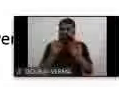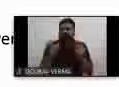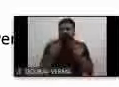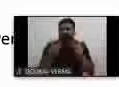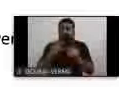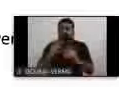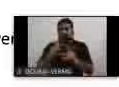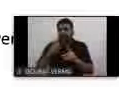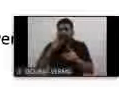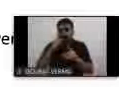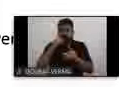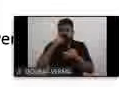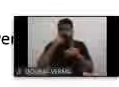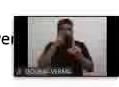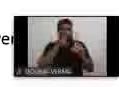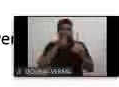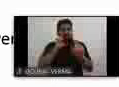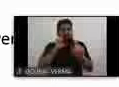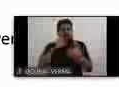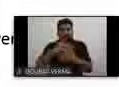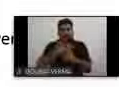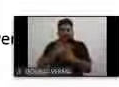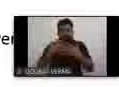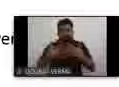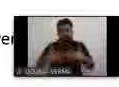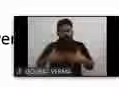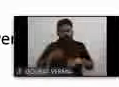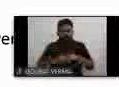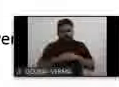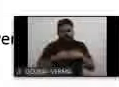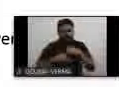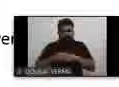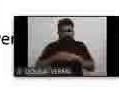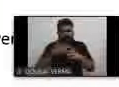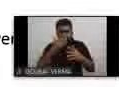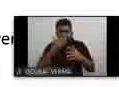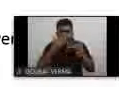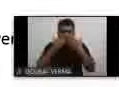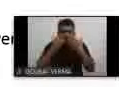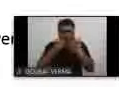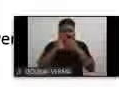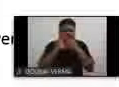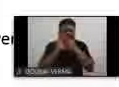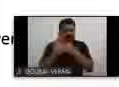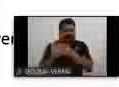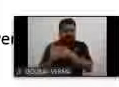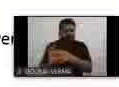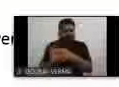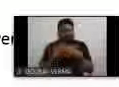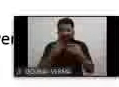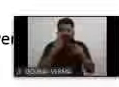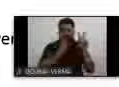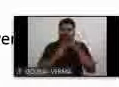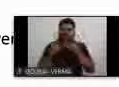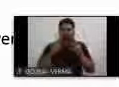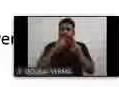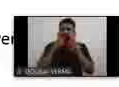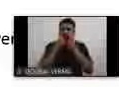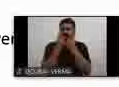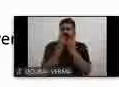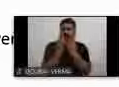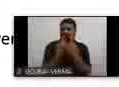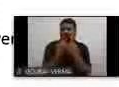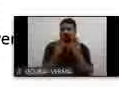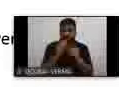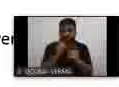सेंसरी सिस्टम. ऑलवेज हम दूसरे सेंसरी सिस्टम्स को इंटेग्रेट करके आपको विजन का असेसमेंट करना पड़ेगा. इफ यू डू